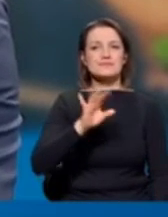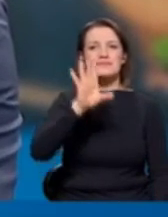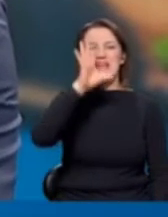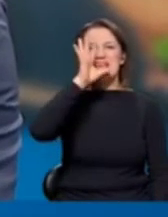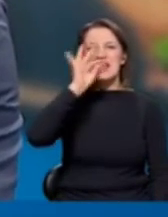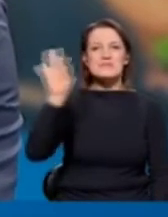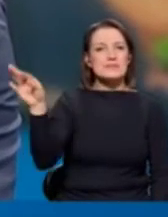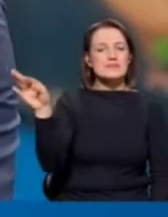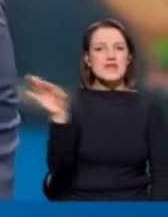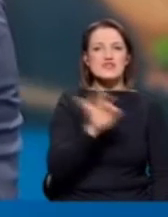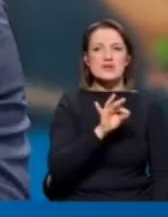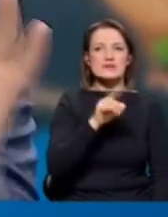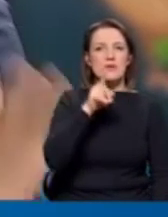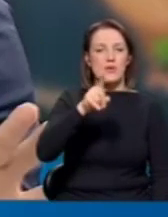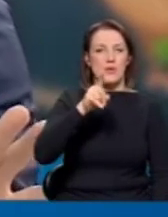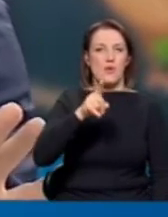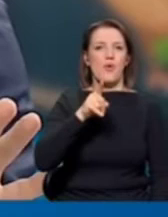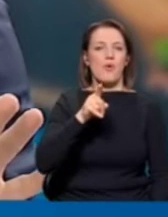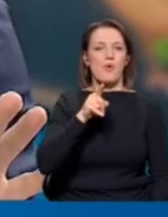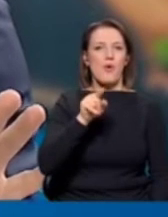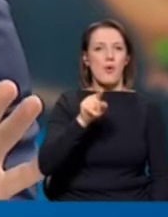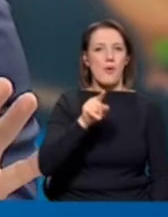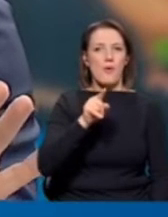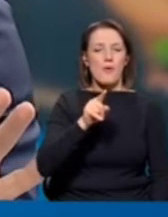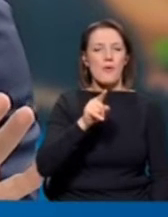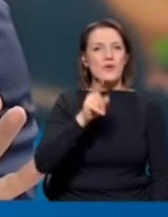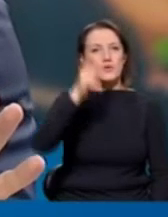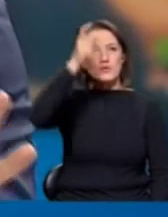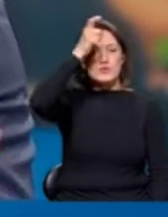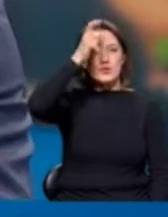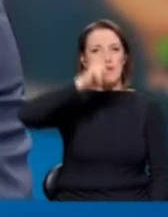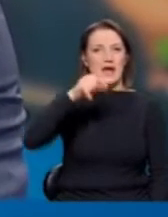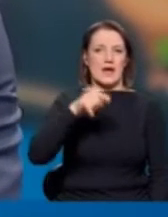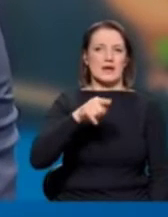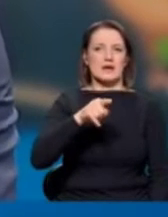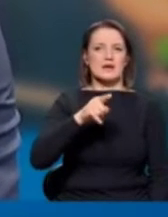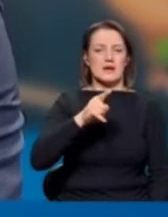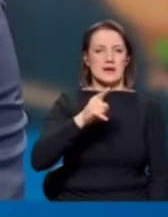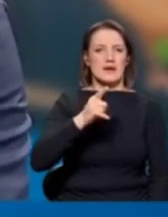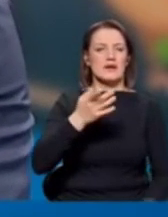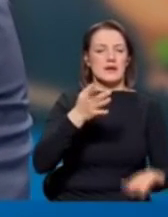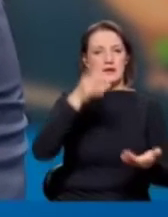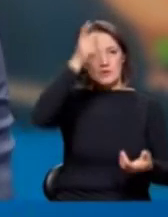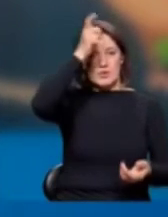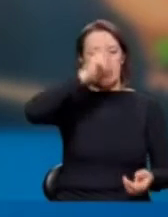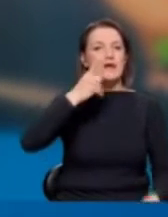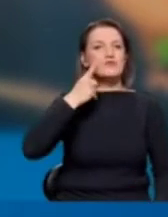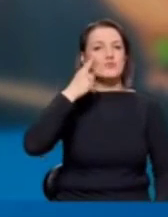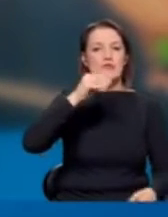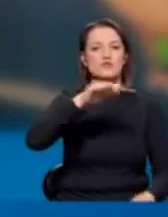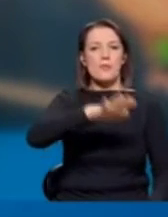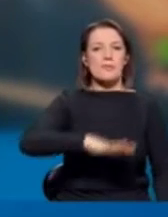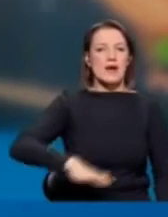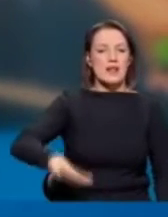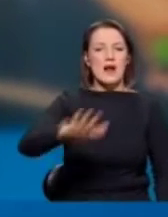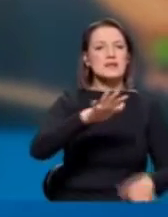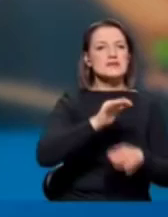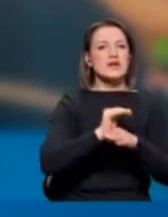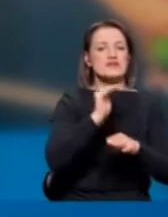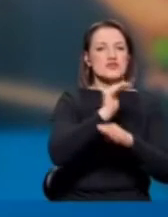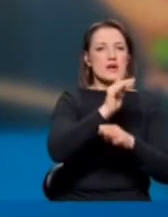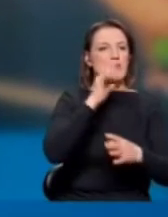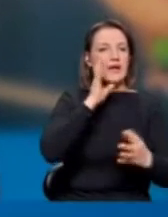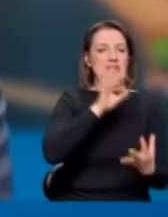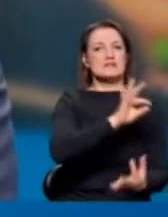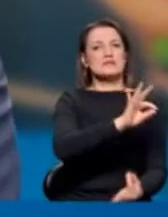bakıldığında olacak kesinlikle yani Oo Türkiye Cumhuriyeti'nin toprakları yaşayan